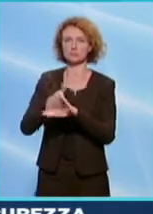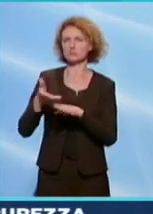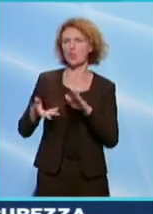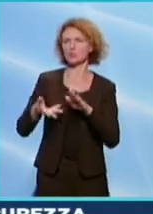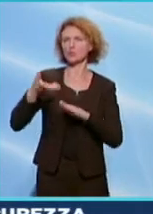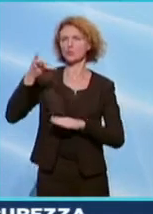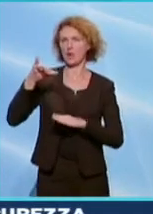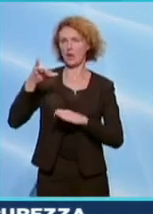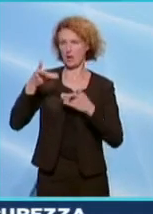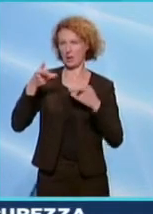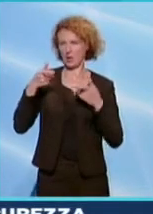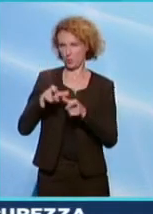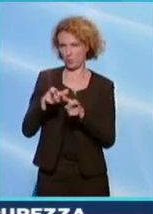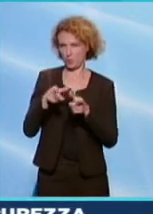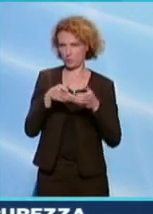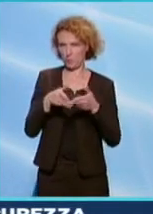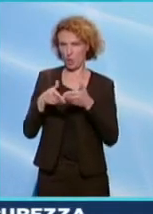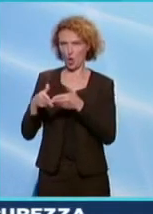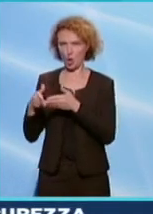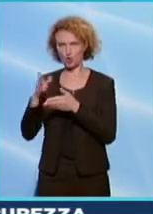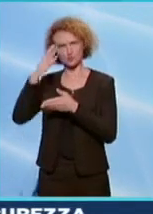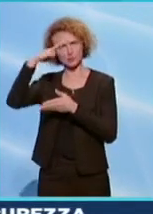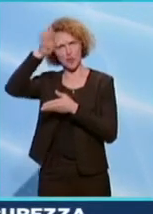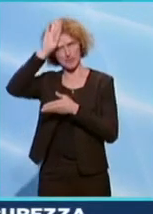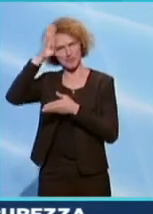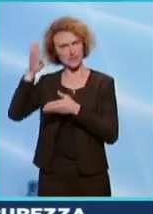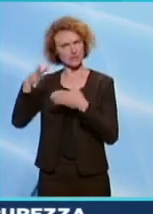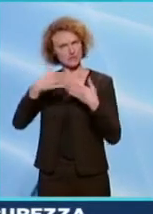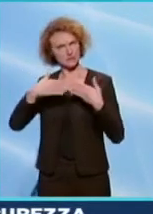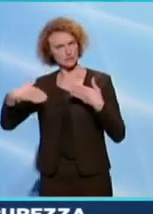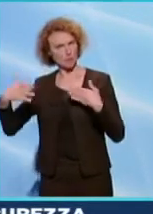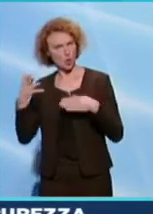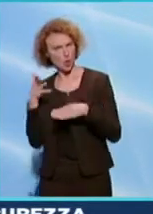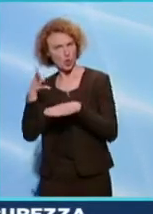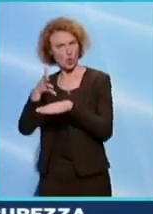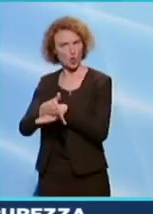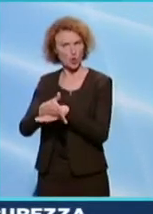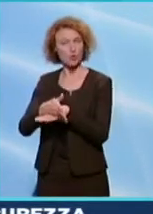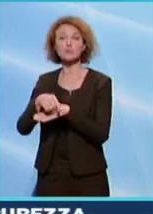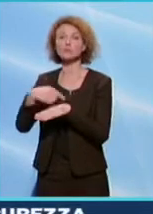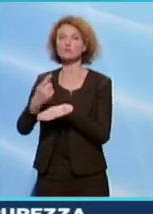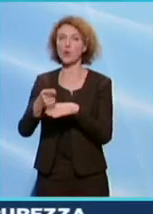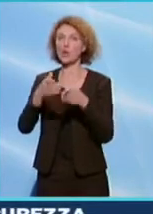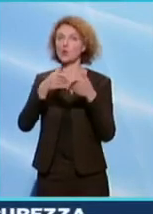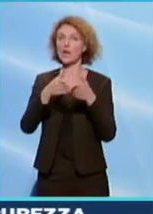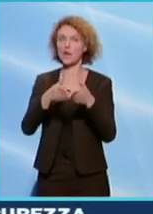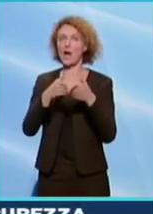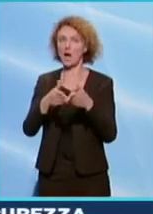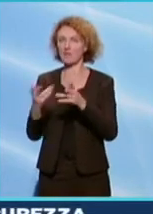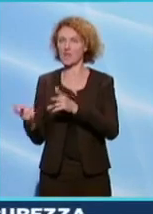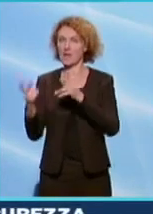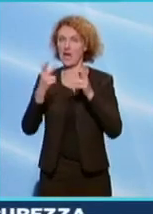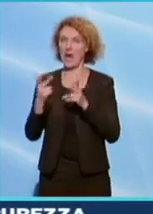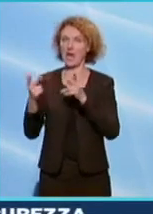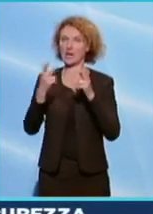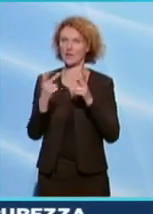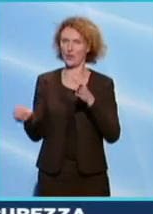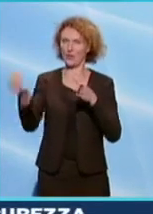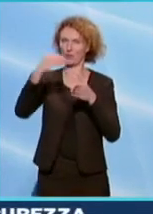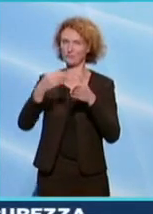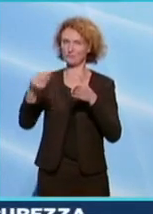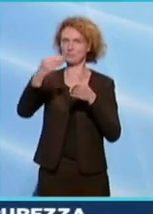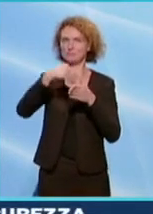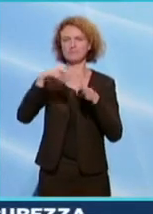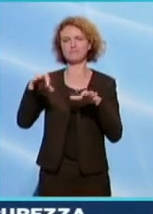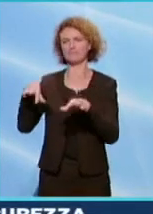è intervenuta la capitaneria di porto e a quel punto la nave ha sospeso l'operazione di carico preferito lasciare i